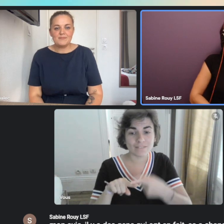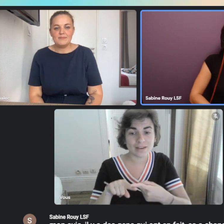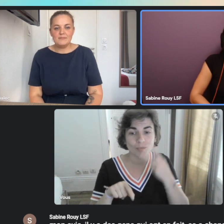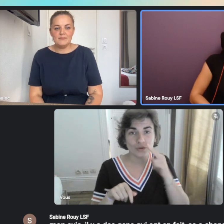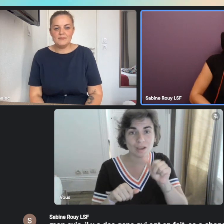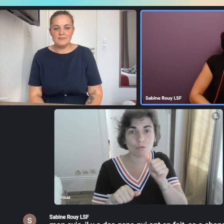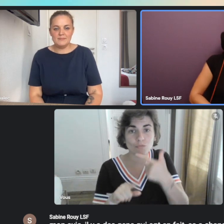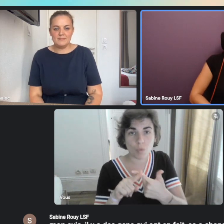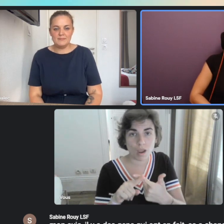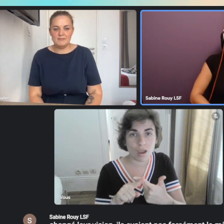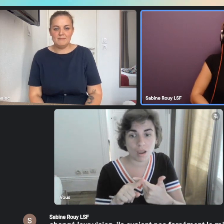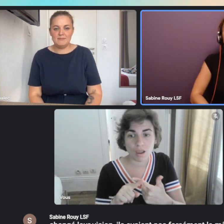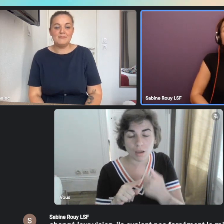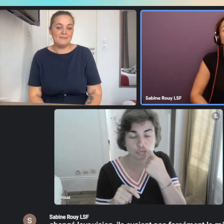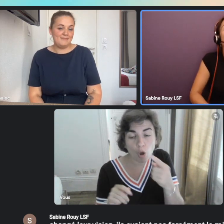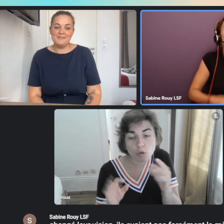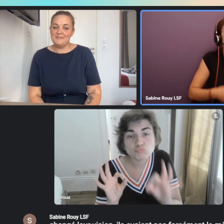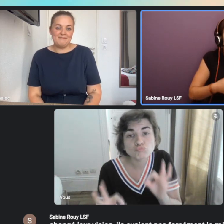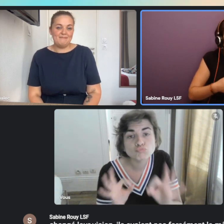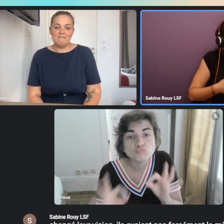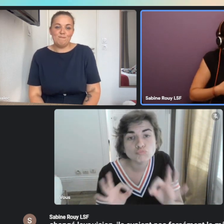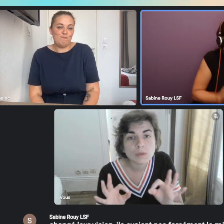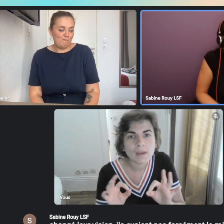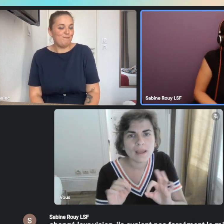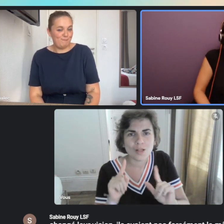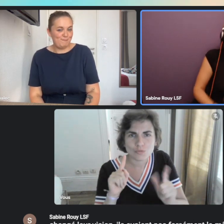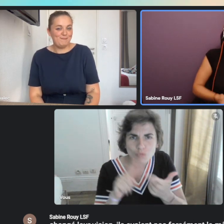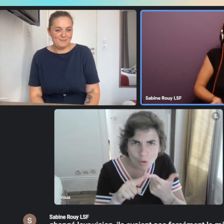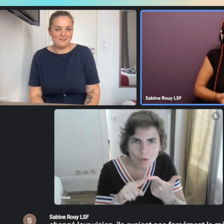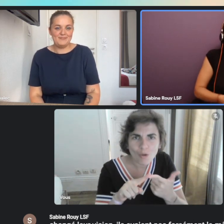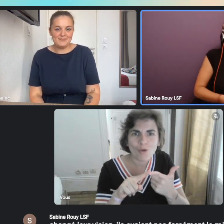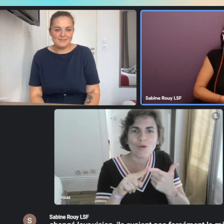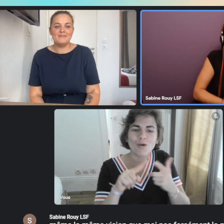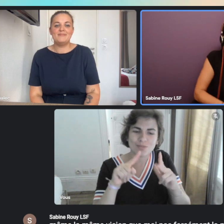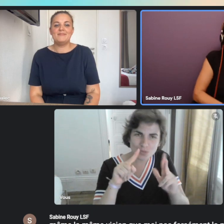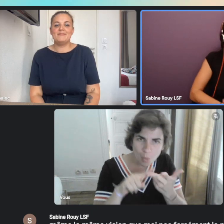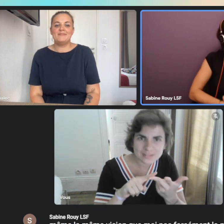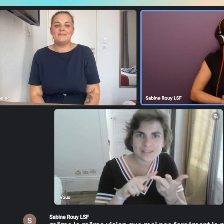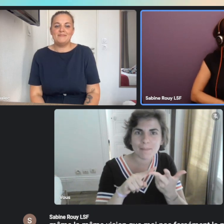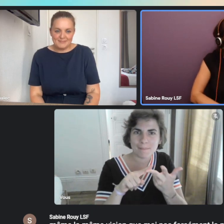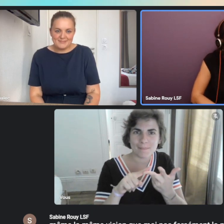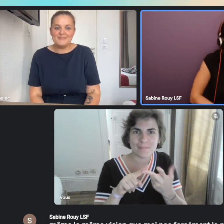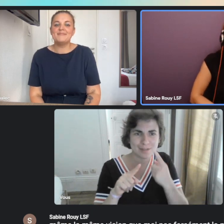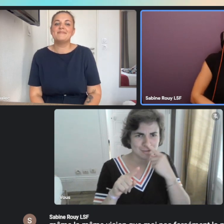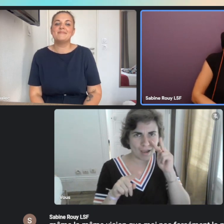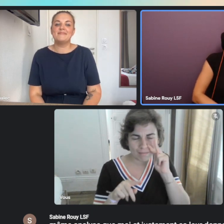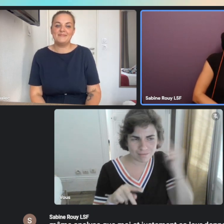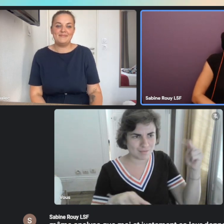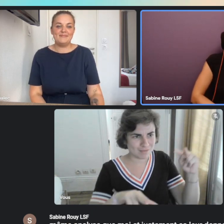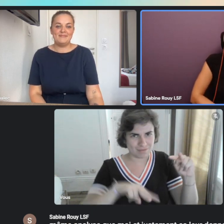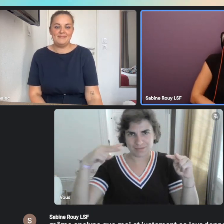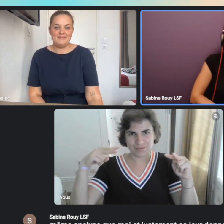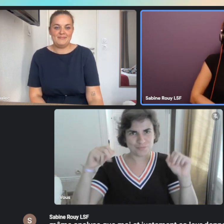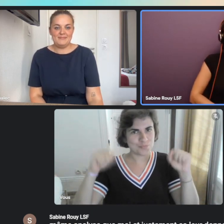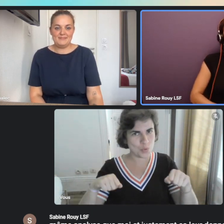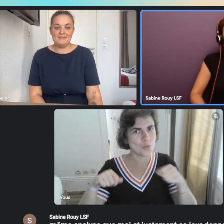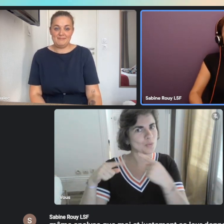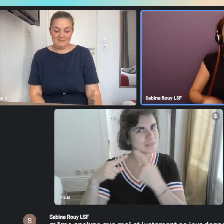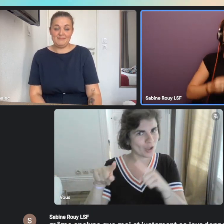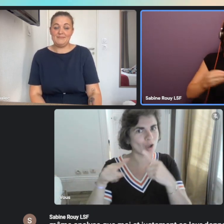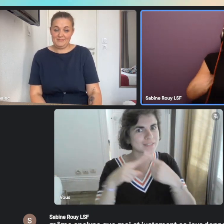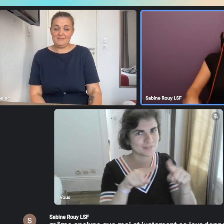C'est vrai que parfois, les films, quand on les voit une fois, on se dit: «Oh bon, c'était pas trop mal». Le fait de le voir une seconde, une troisième fois,